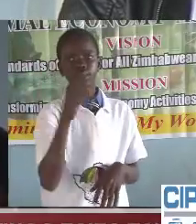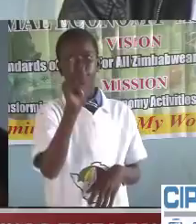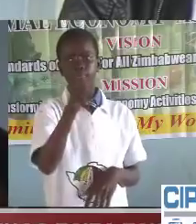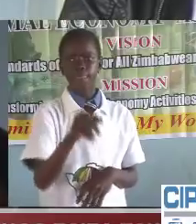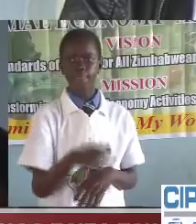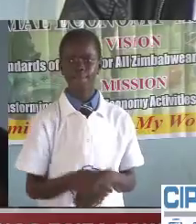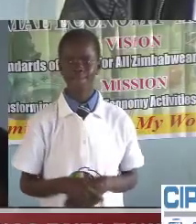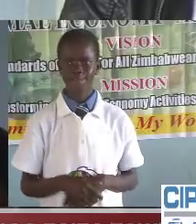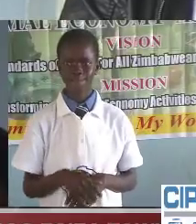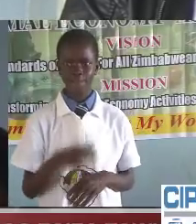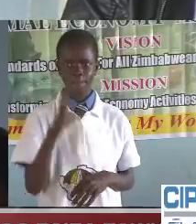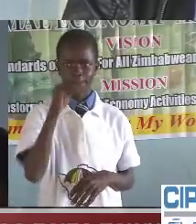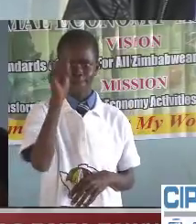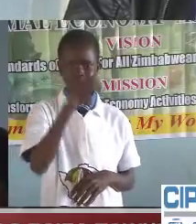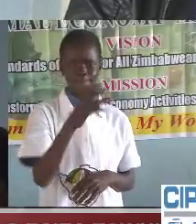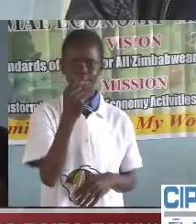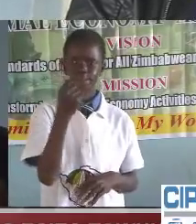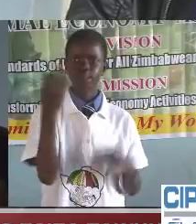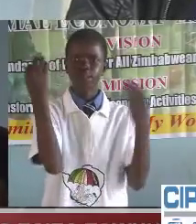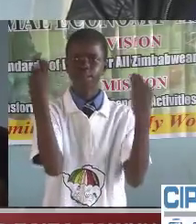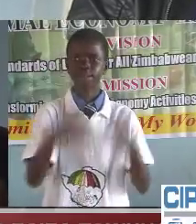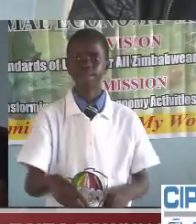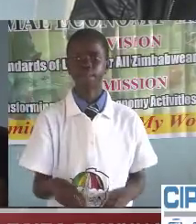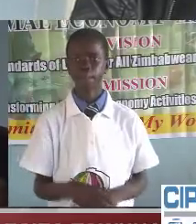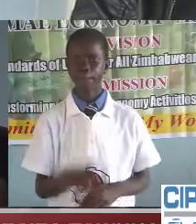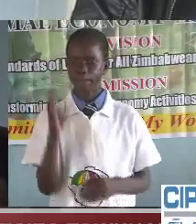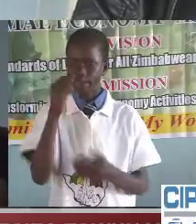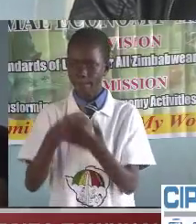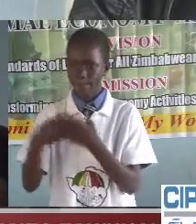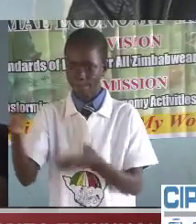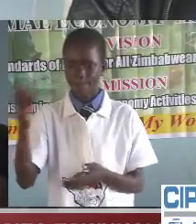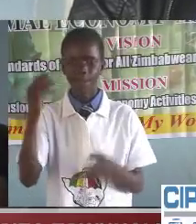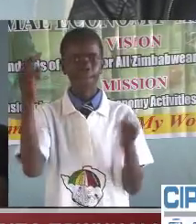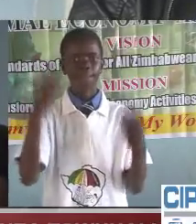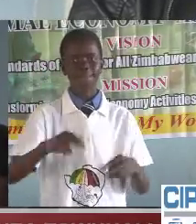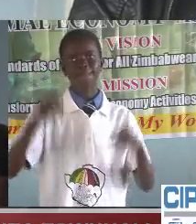ndifungudzeiwo kuti unoiwana kupi yokuti mari abhadhare